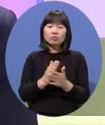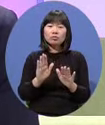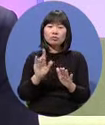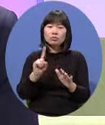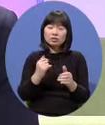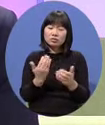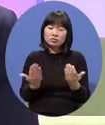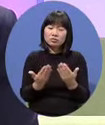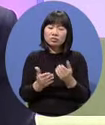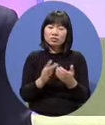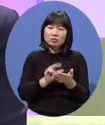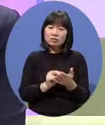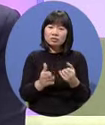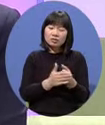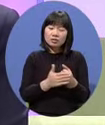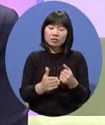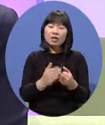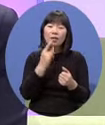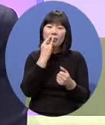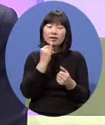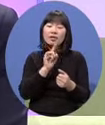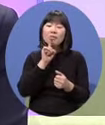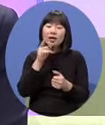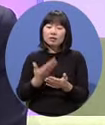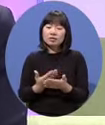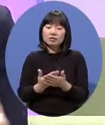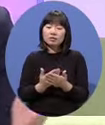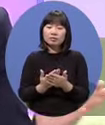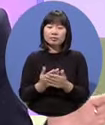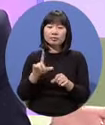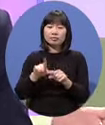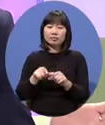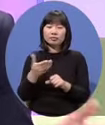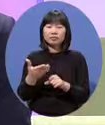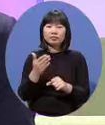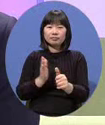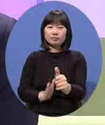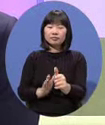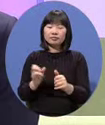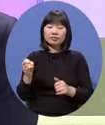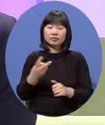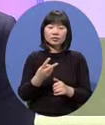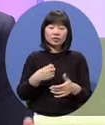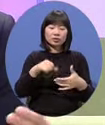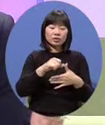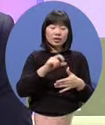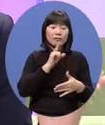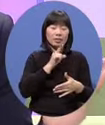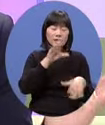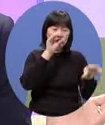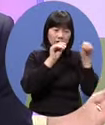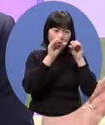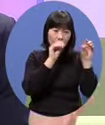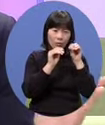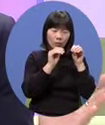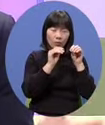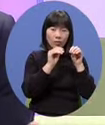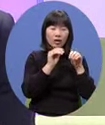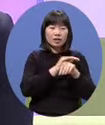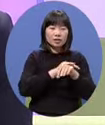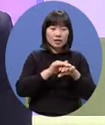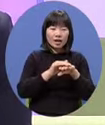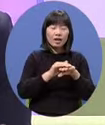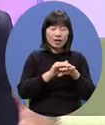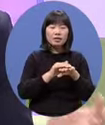일인지 엄마한테 얘기해봐라 하고 윤서한테 이야기할 기회를 주시고요. 그다음에 현구 얘기를 들어보시는 얘기를 이제 잘